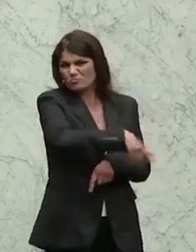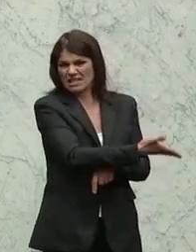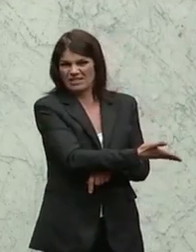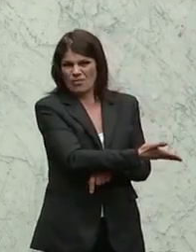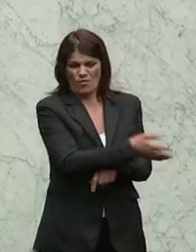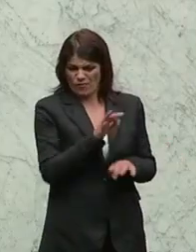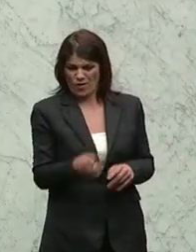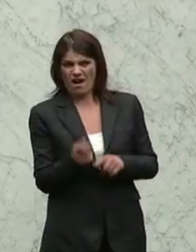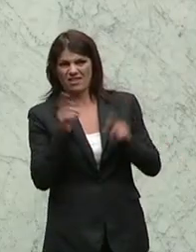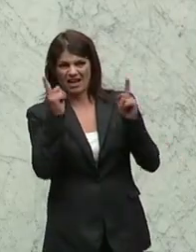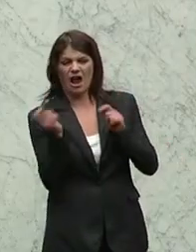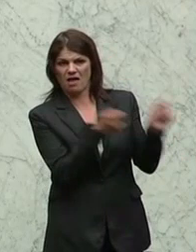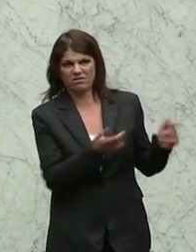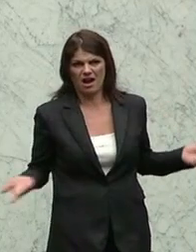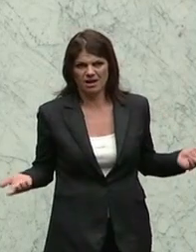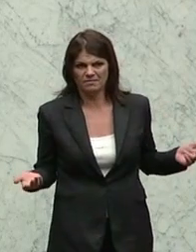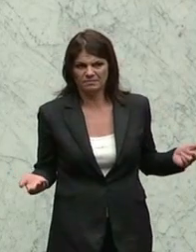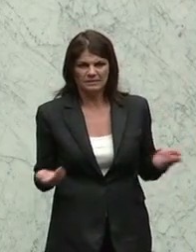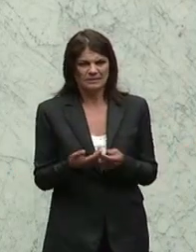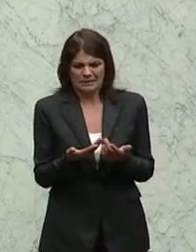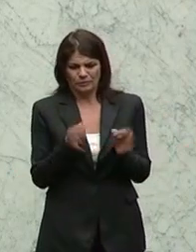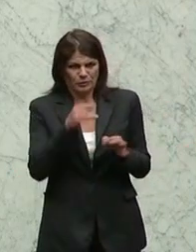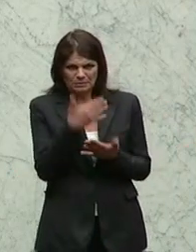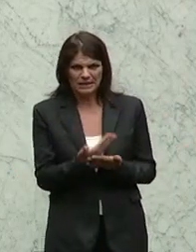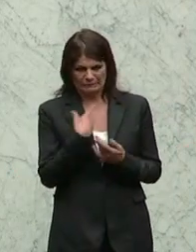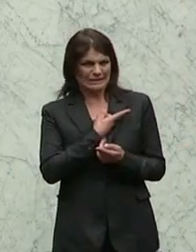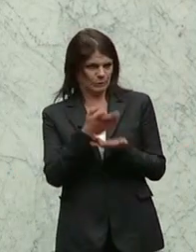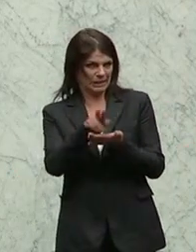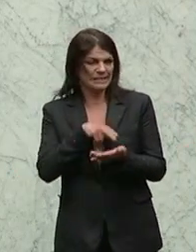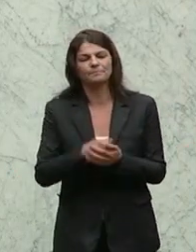nämlich für diesen dringlichen Antrag, ich habe es gelesen,